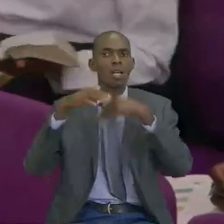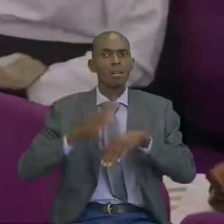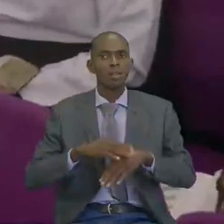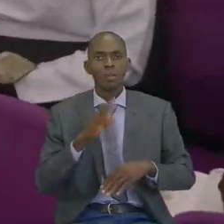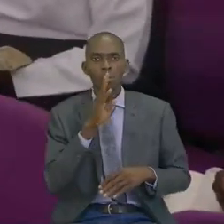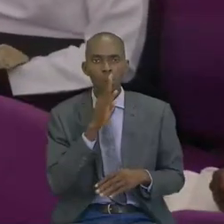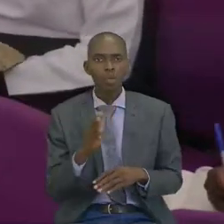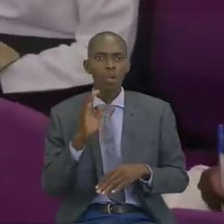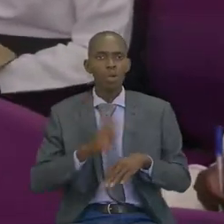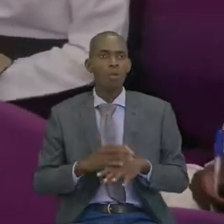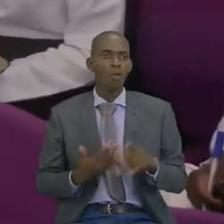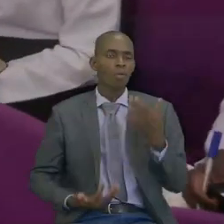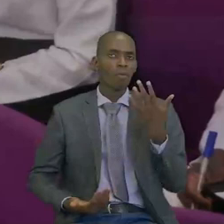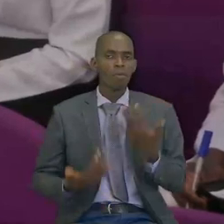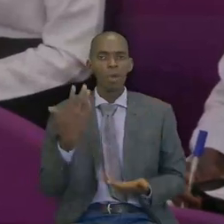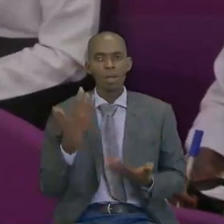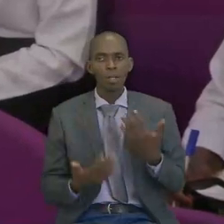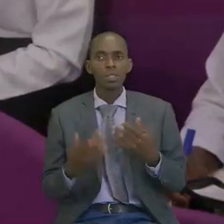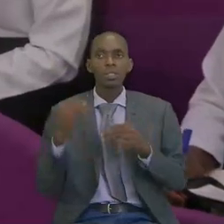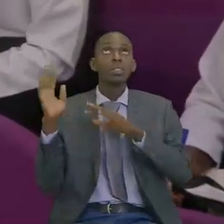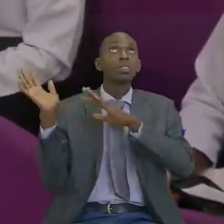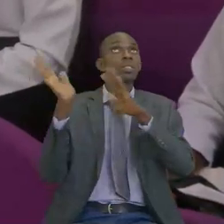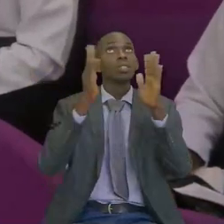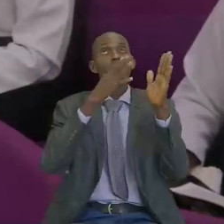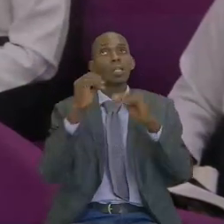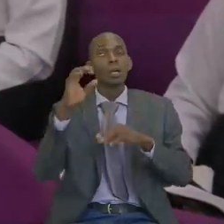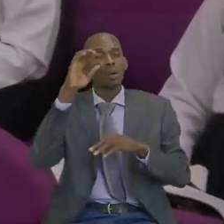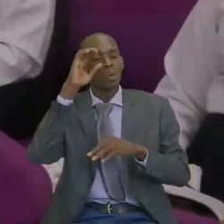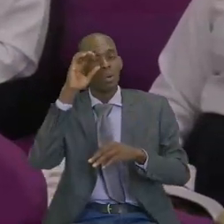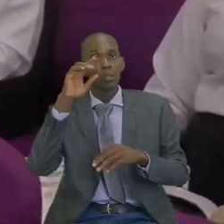cieux enflammés se dissoudront et